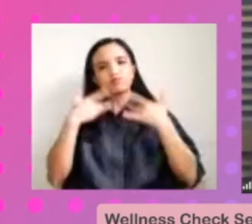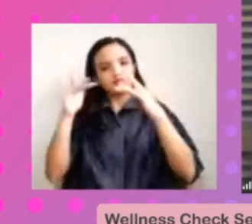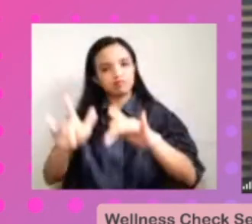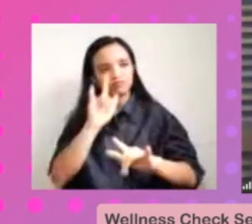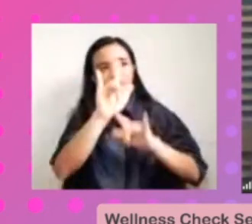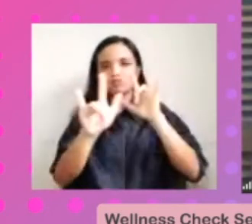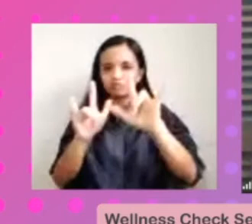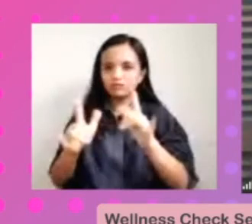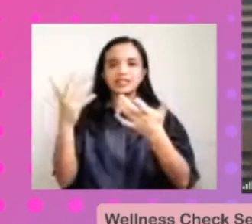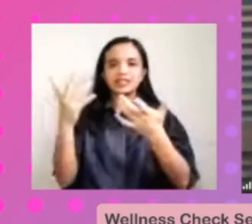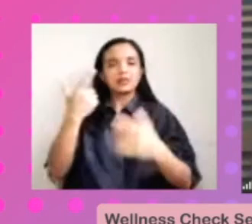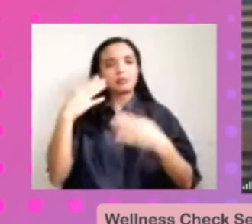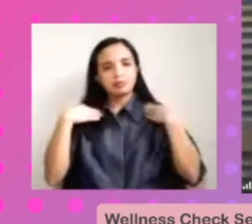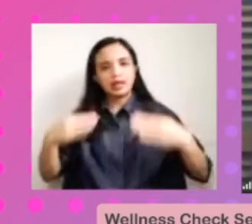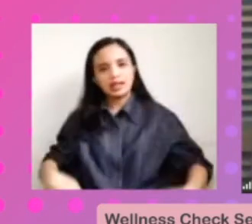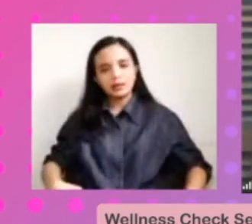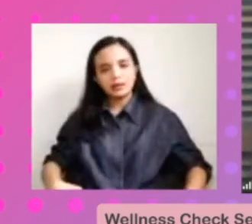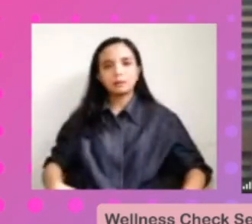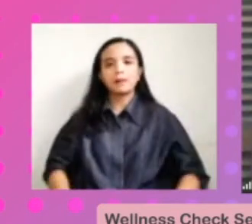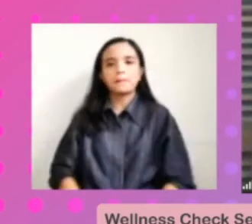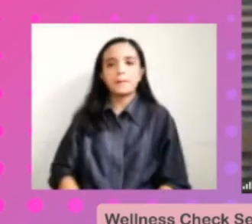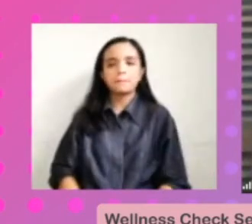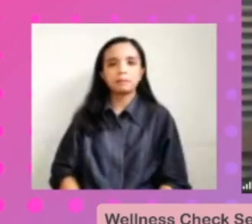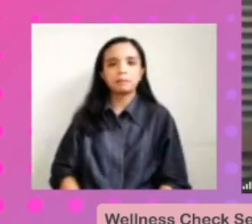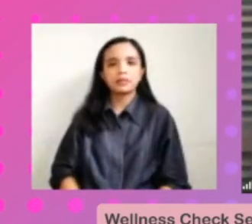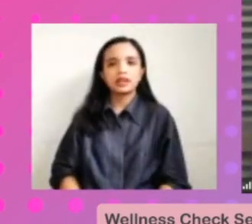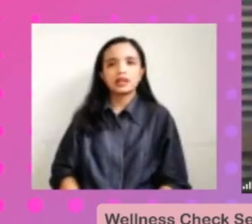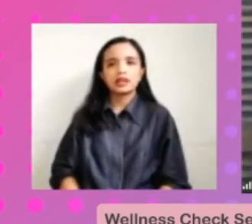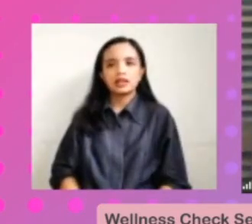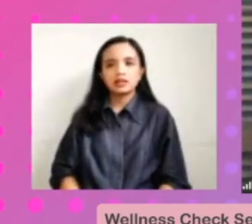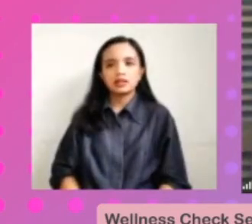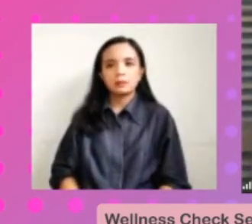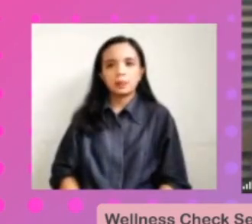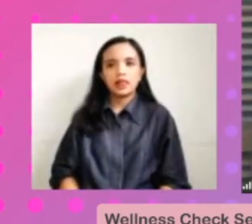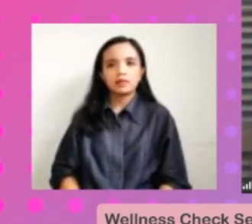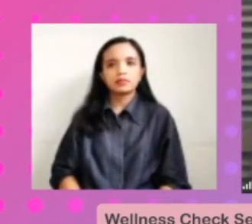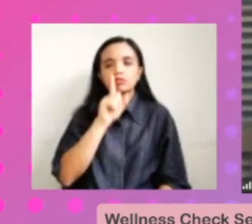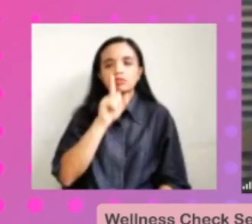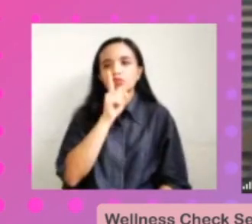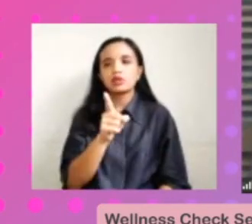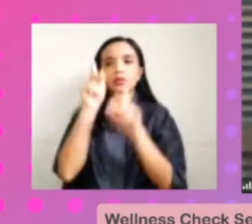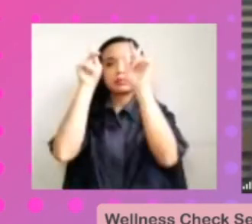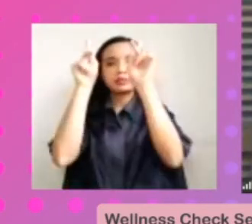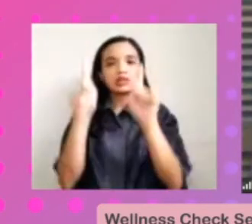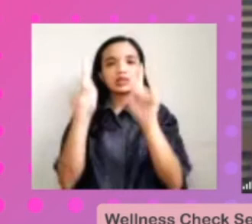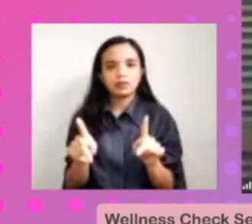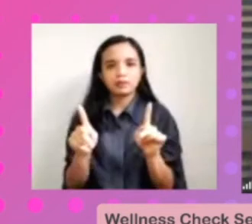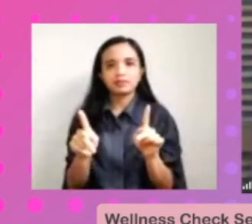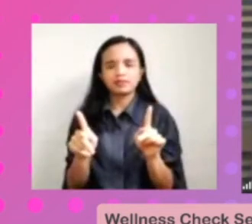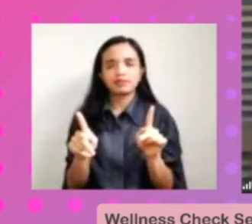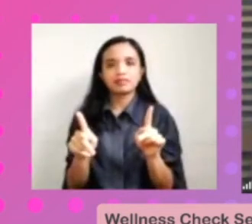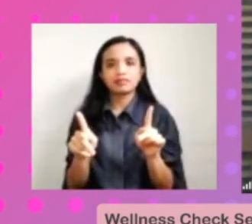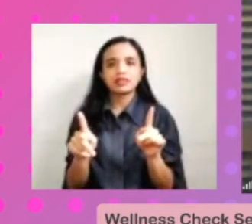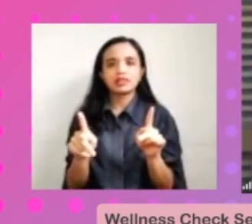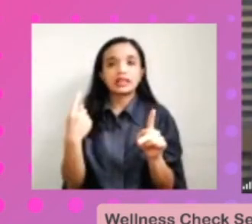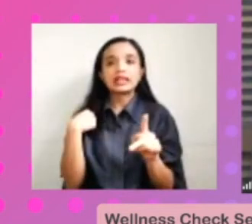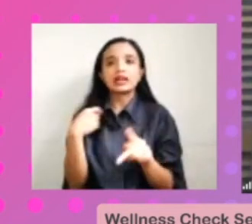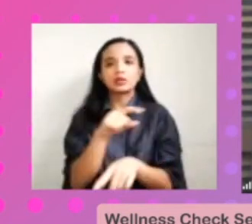kami dito sa Department of Education. Sana po ito, mga moms and sirs natin na nanonood ngayon, marami kayong napulot